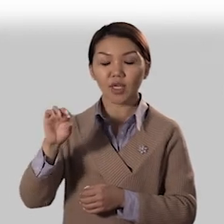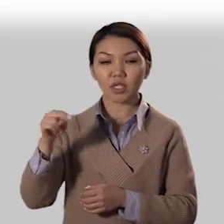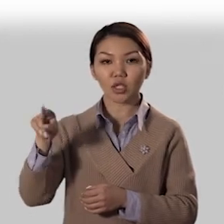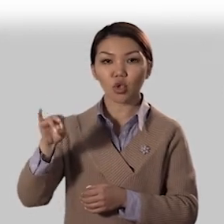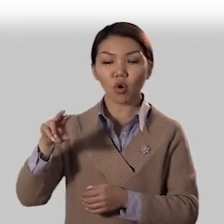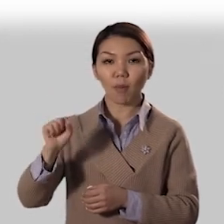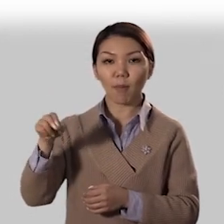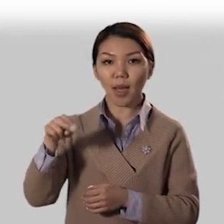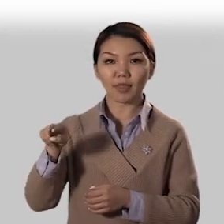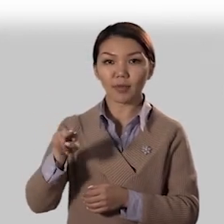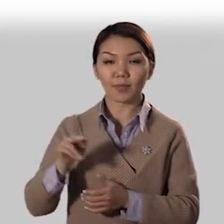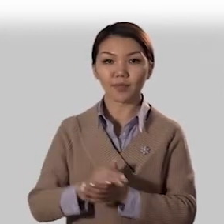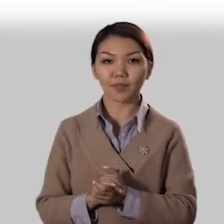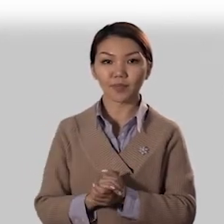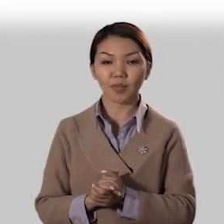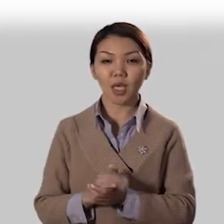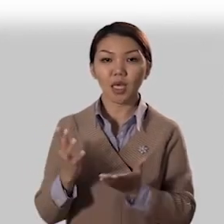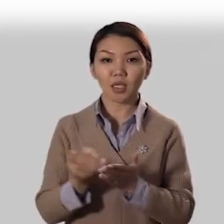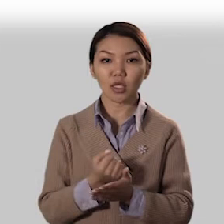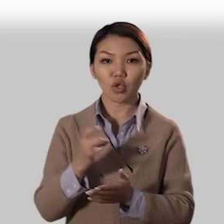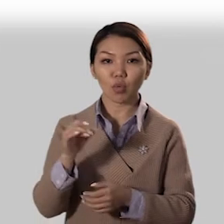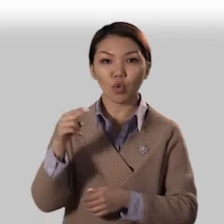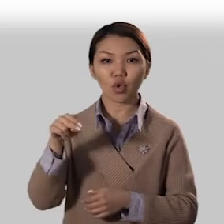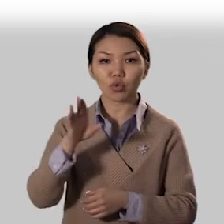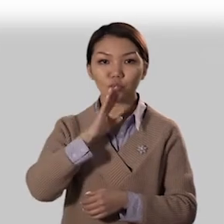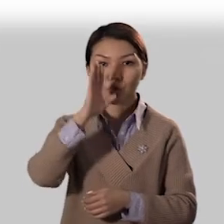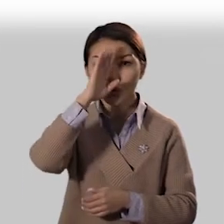определим рот данных существительных